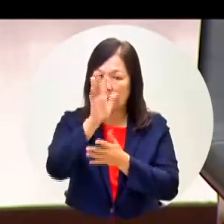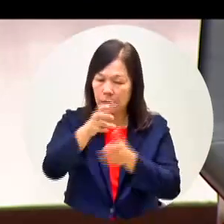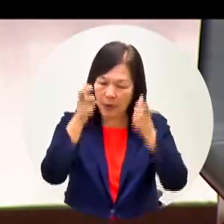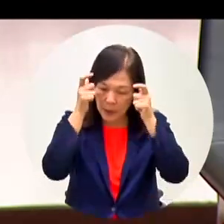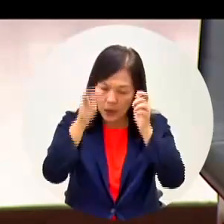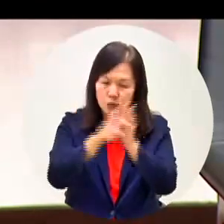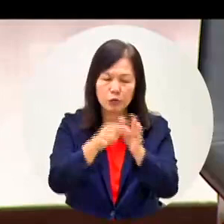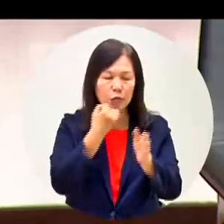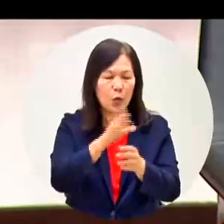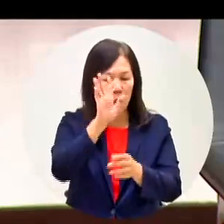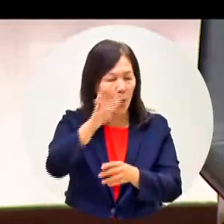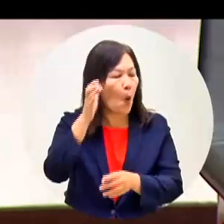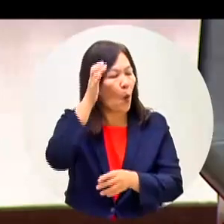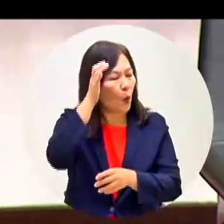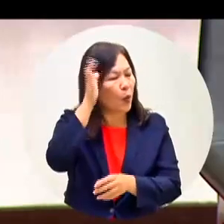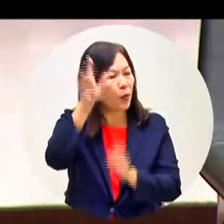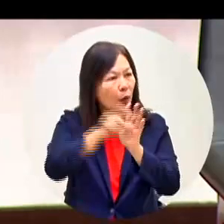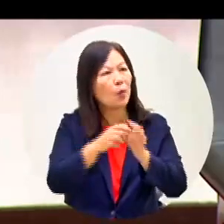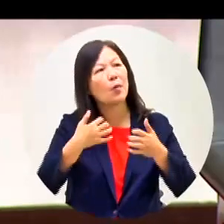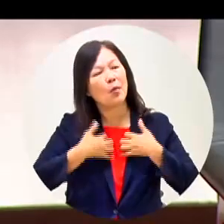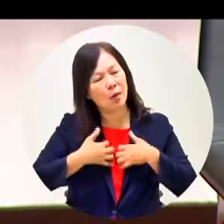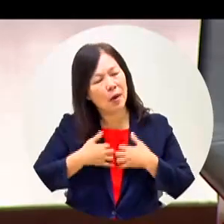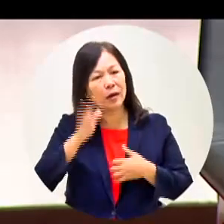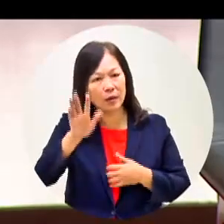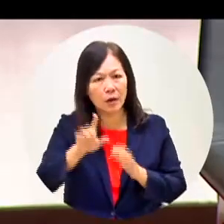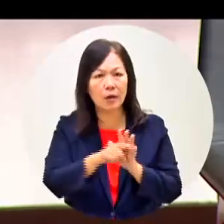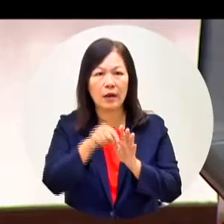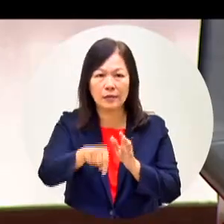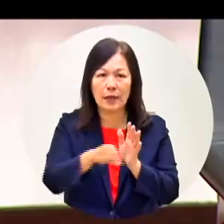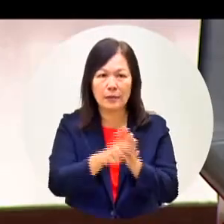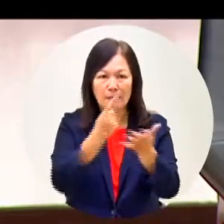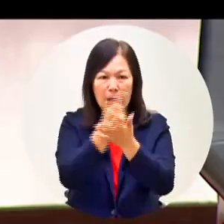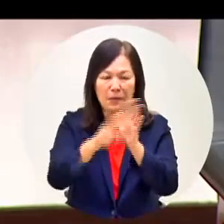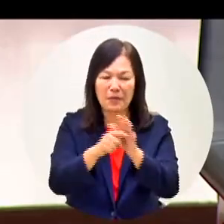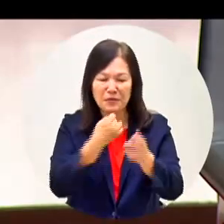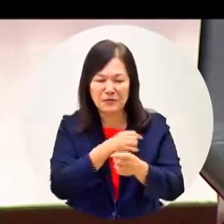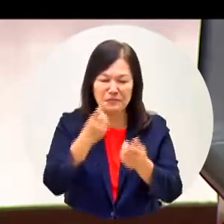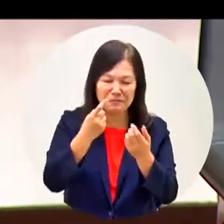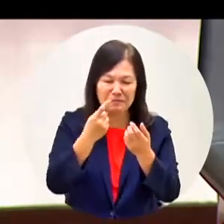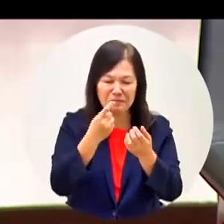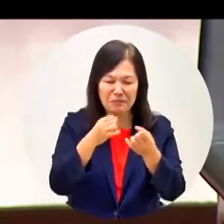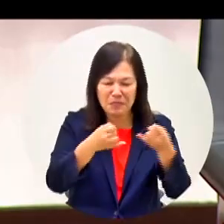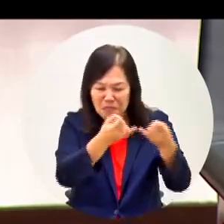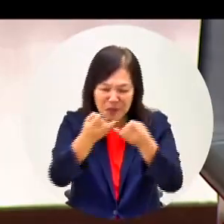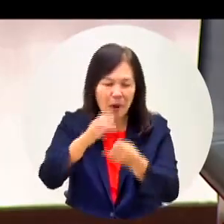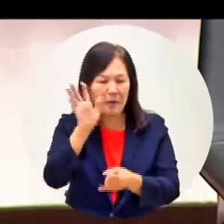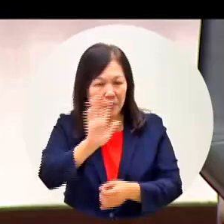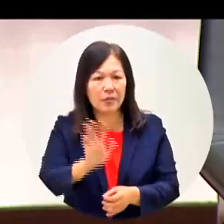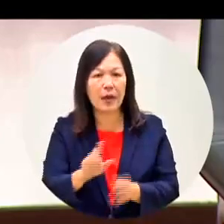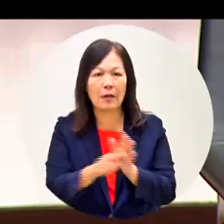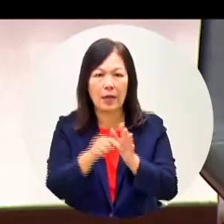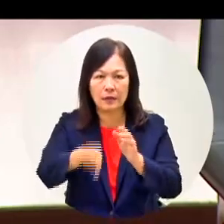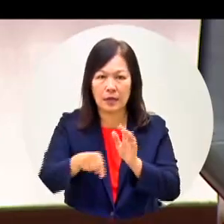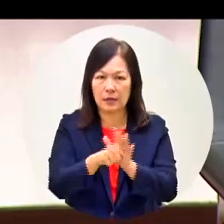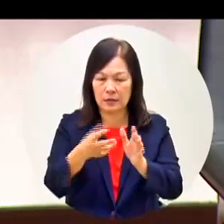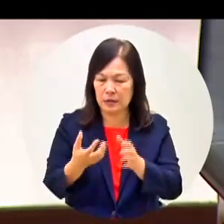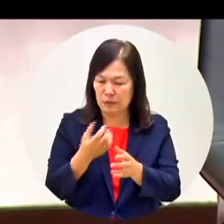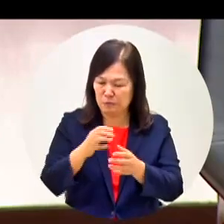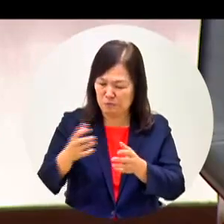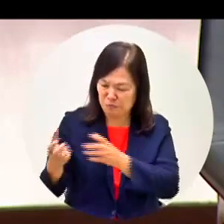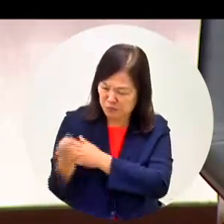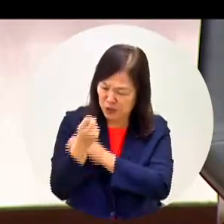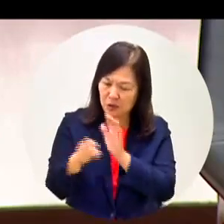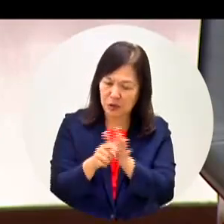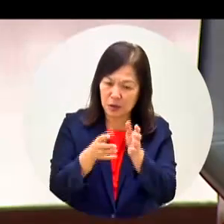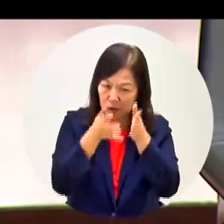乐，这边不再有意识形态的这样的一个言论，我们这里就是全力拼经济，为高雄打造一个美好的下一